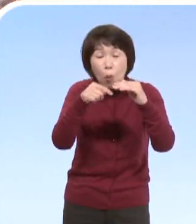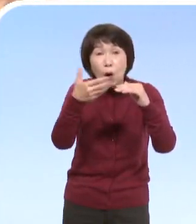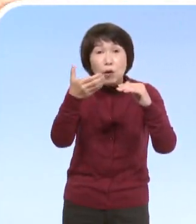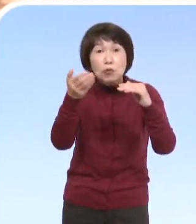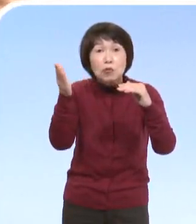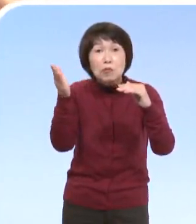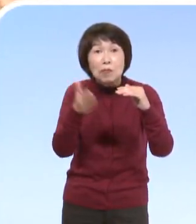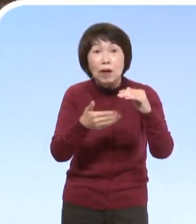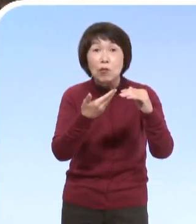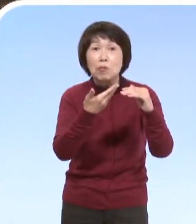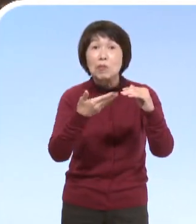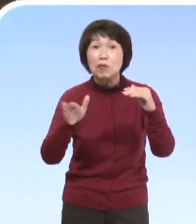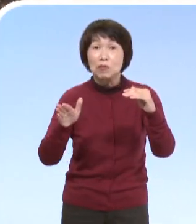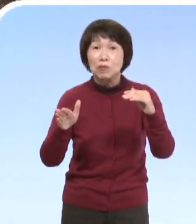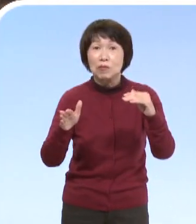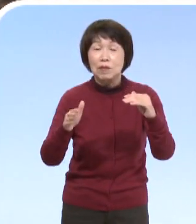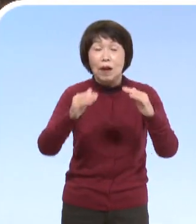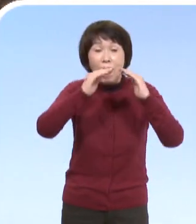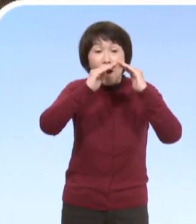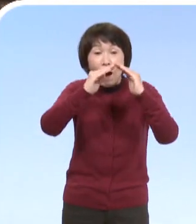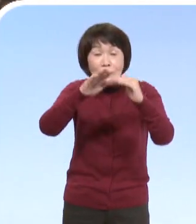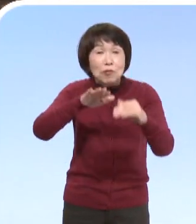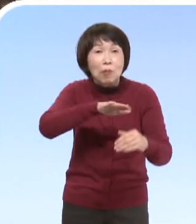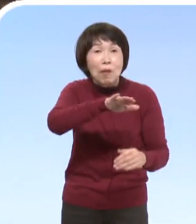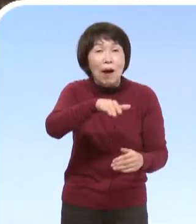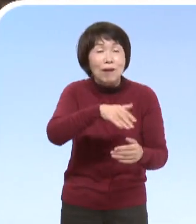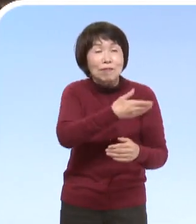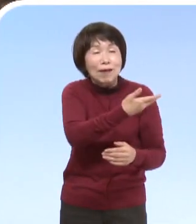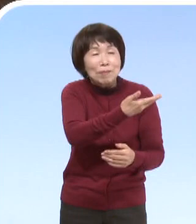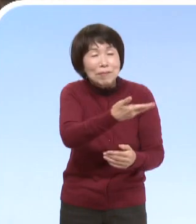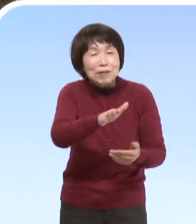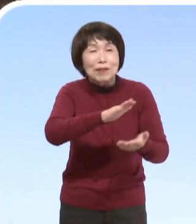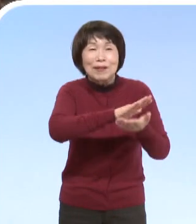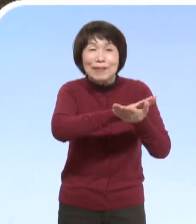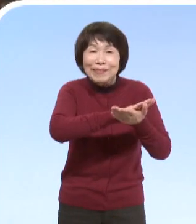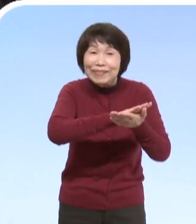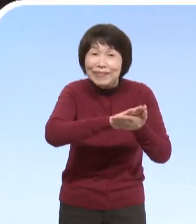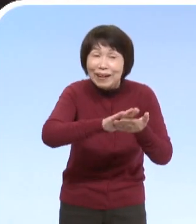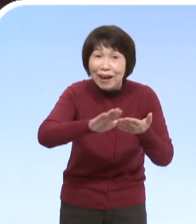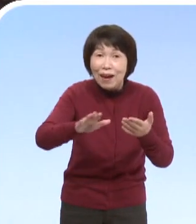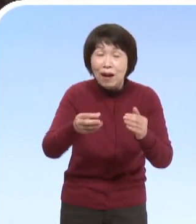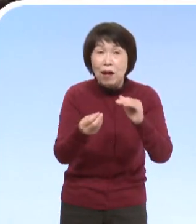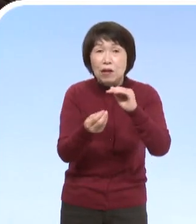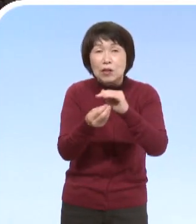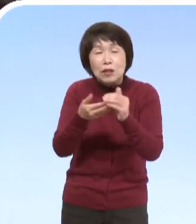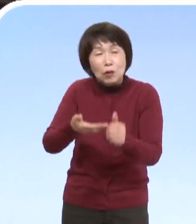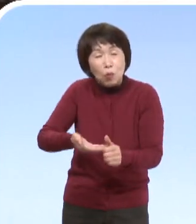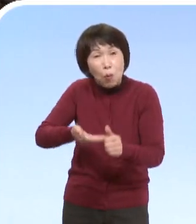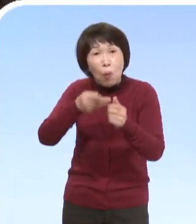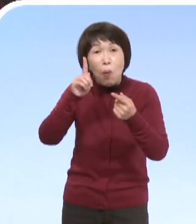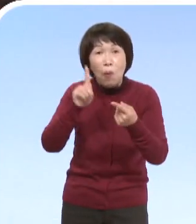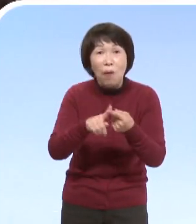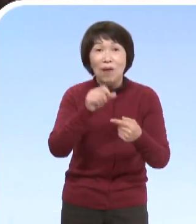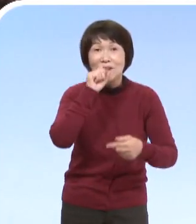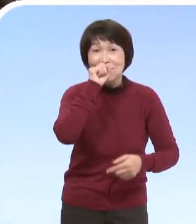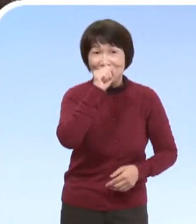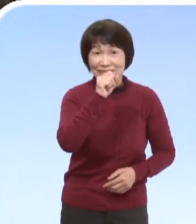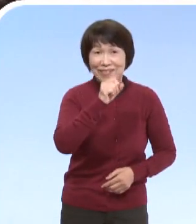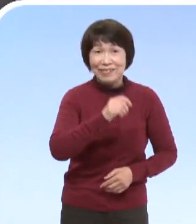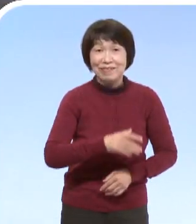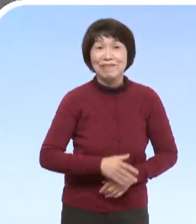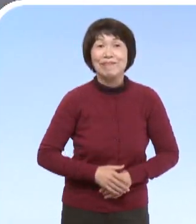水なんですね。ハウスの周りはですね、きれいな水が流れてるっていうのが椎茸にはすごくいい環境だと思います